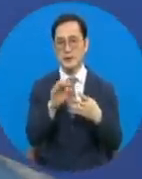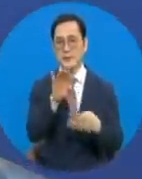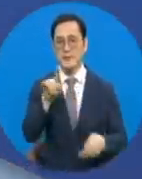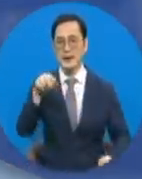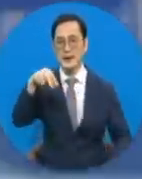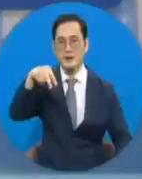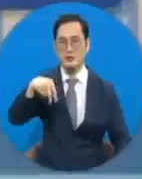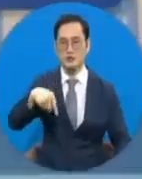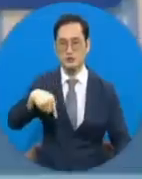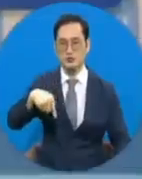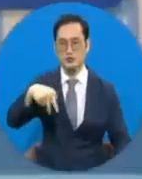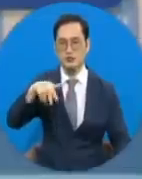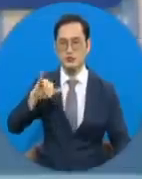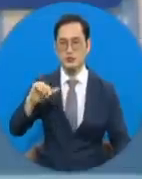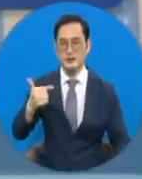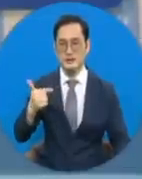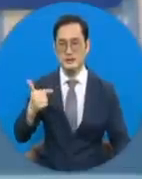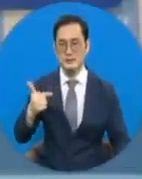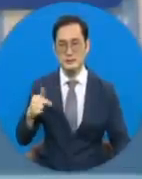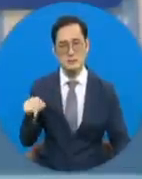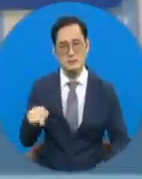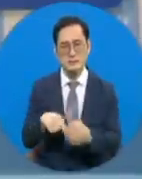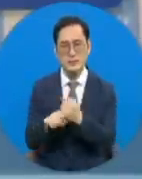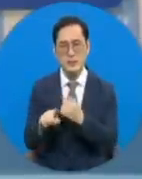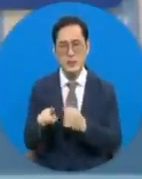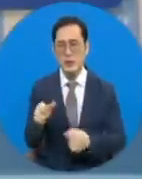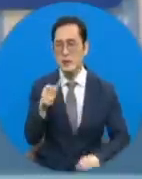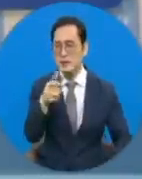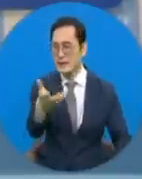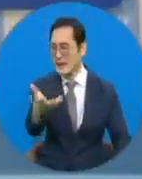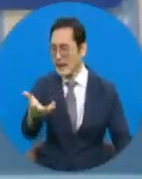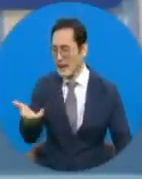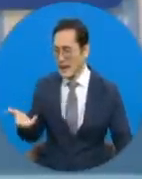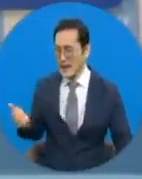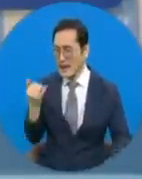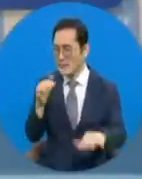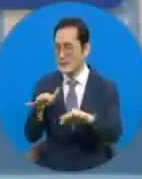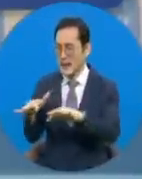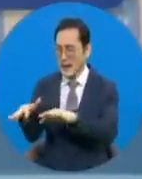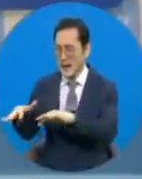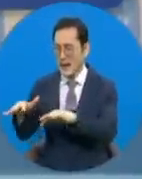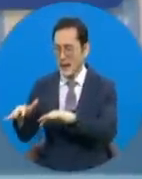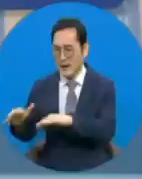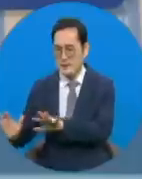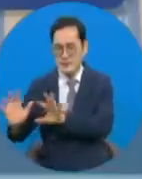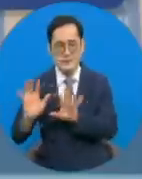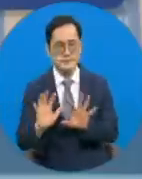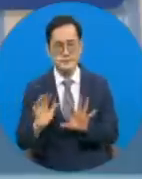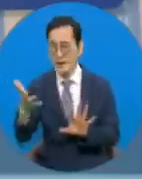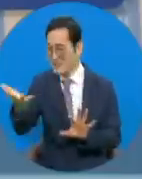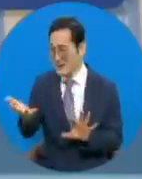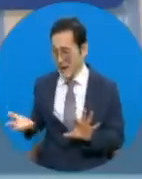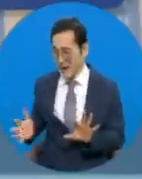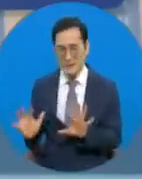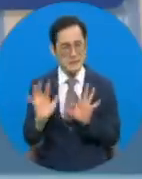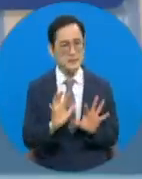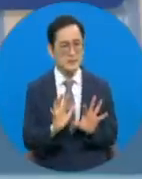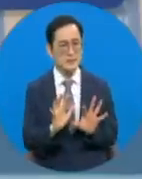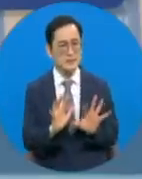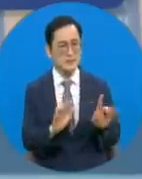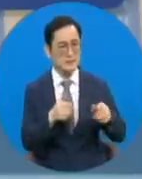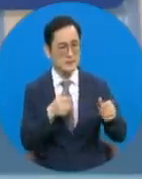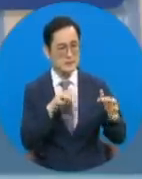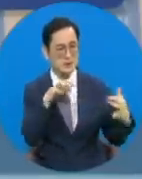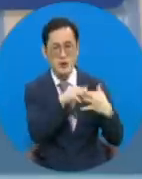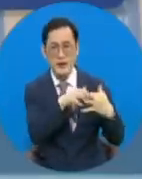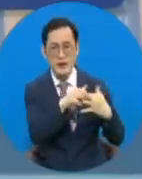번째 키워드, 배수진입니다. 강이나 바다를 등지고 치는 진. 그러니까 이기지 못하면 물에 빠져